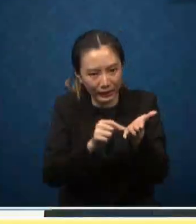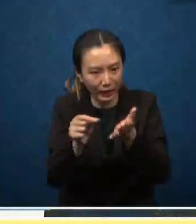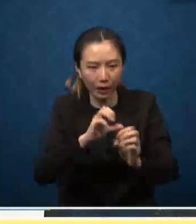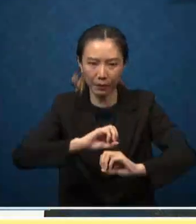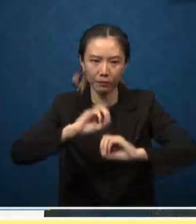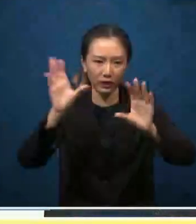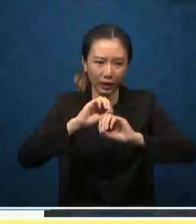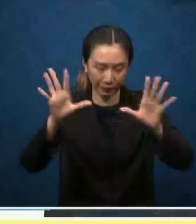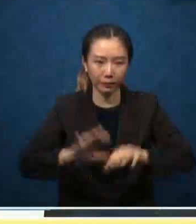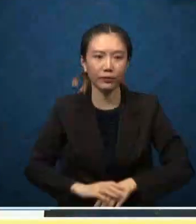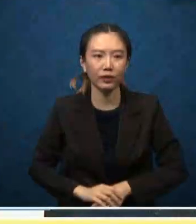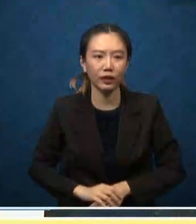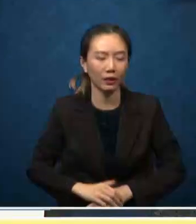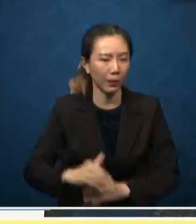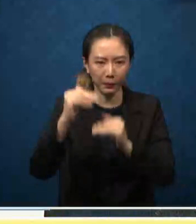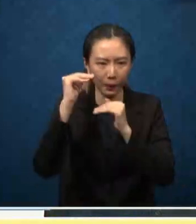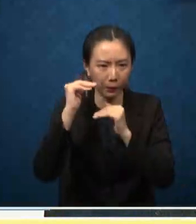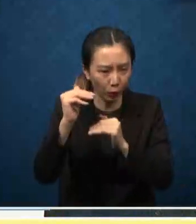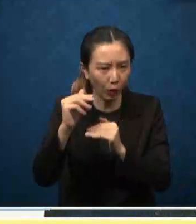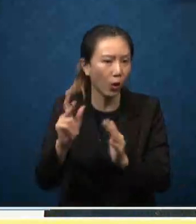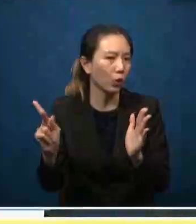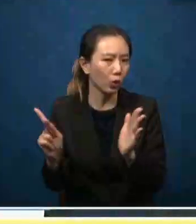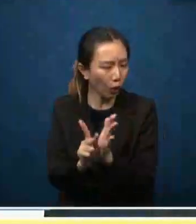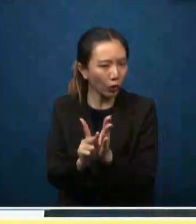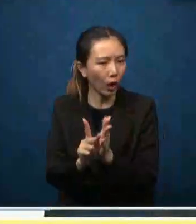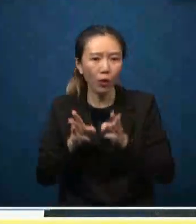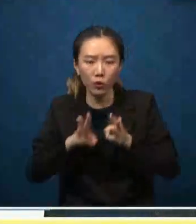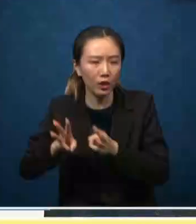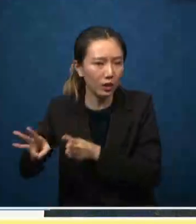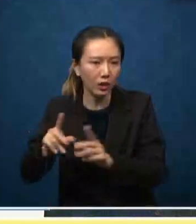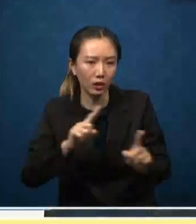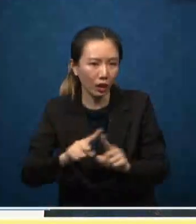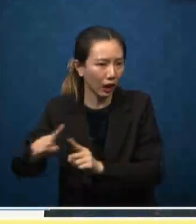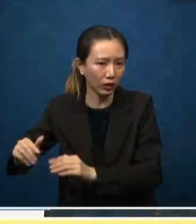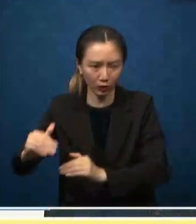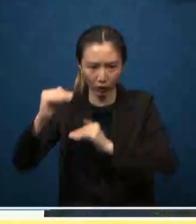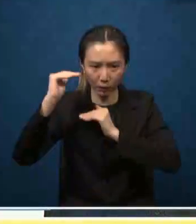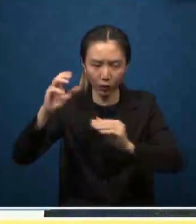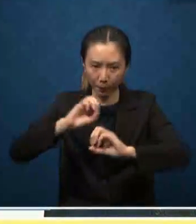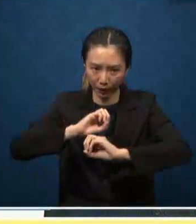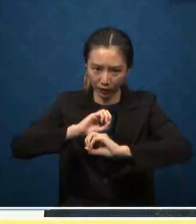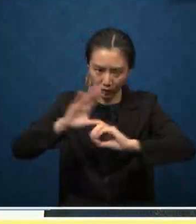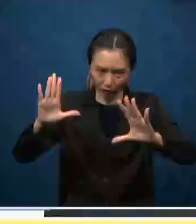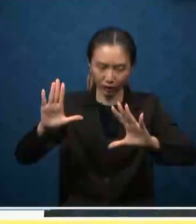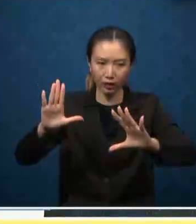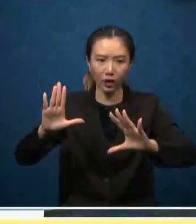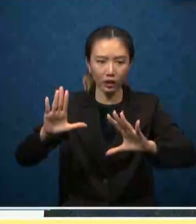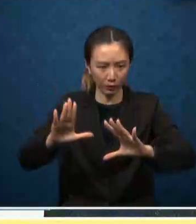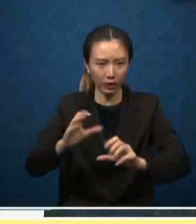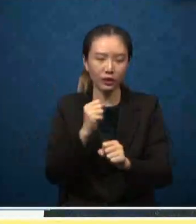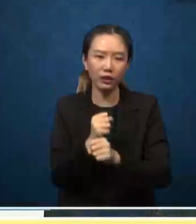นว่ากำหนดกฎเกณฑ์วิธีการเพื่อให้มันกฎหมายฉบับนี้นำไปใช้ให้ได้อย่างได้ผ